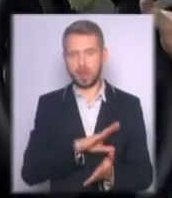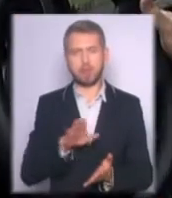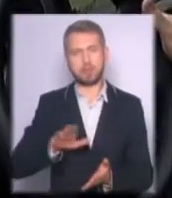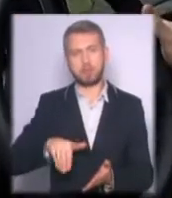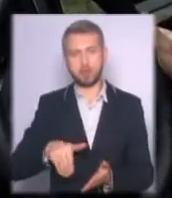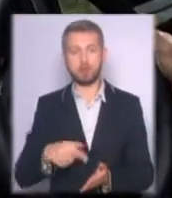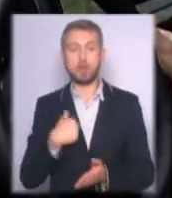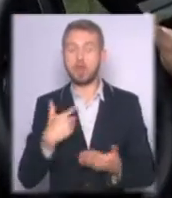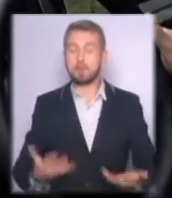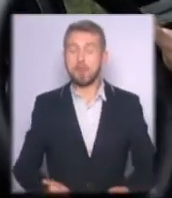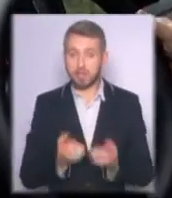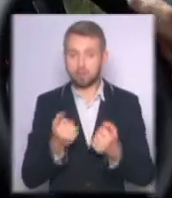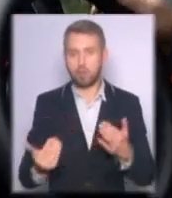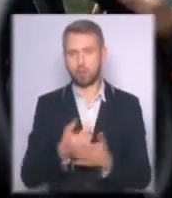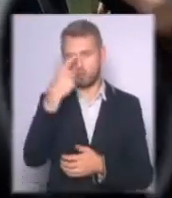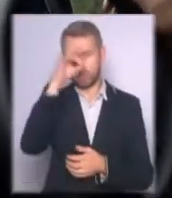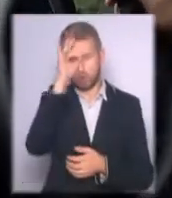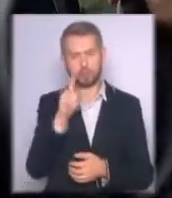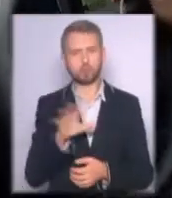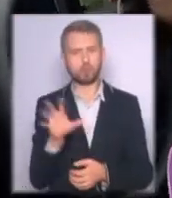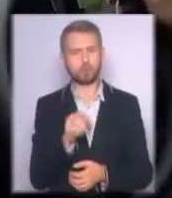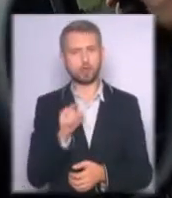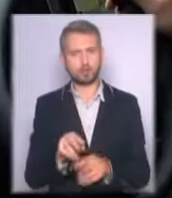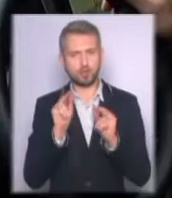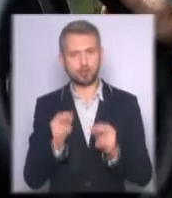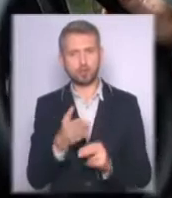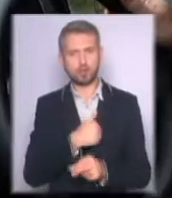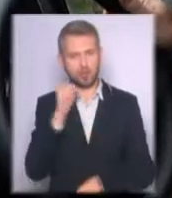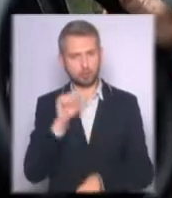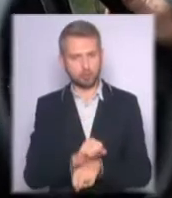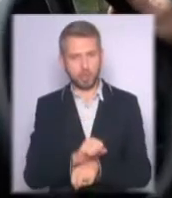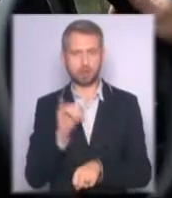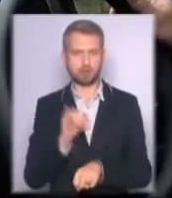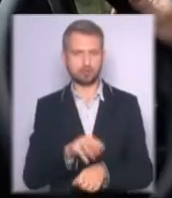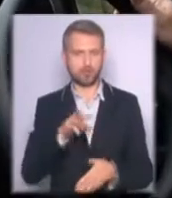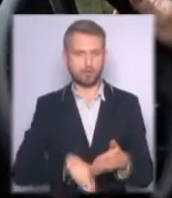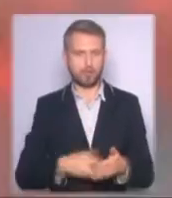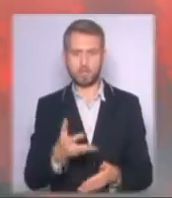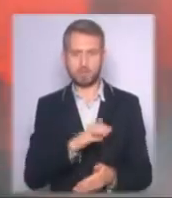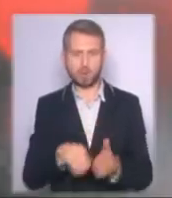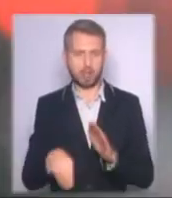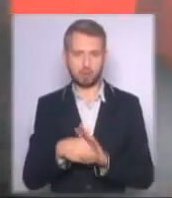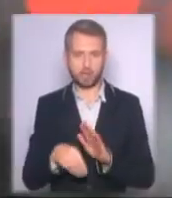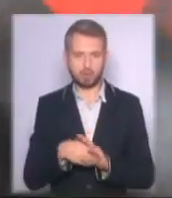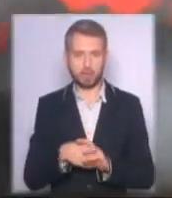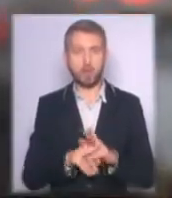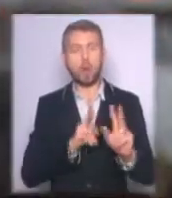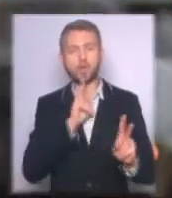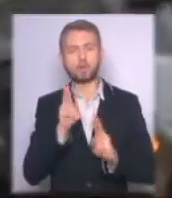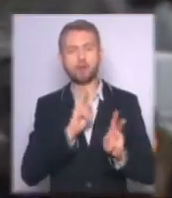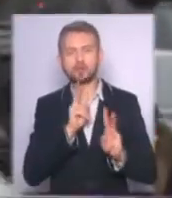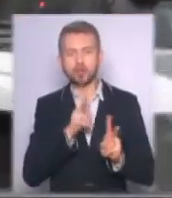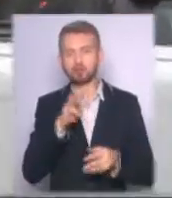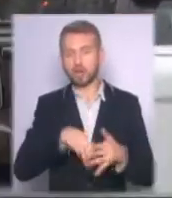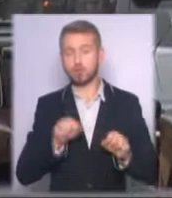Я підтримую нову поліцію, щоб все вони чесно нас зупиняли і штрафували, і не брали хабарів. Оскаржити штраф